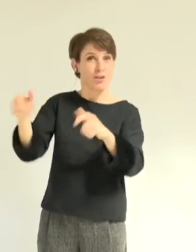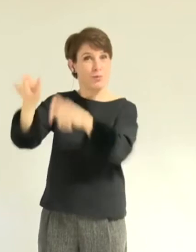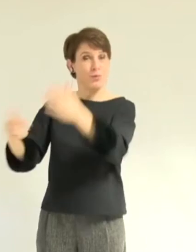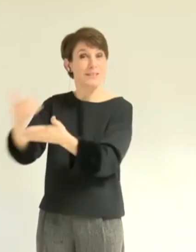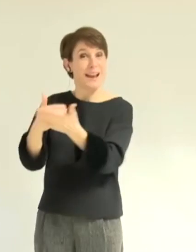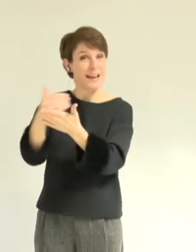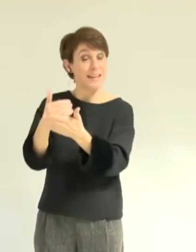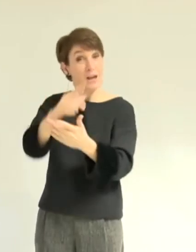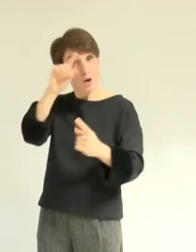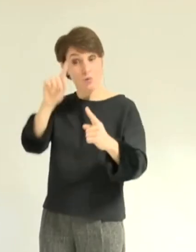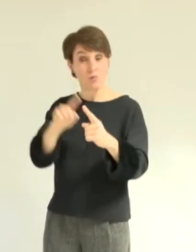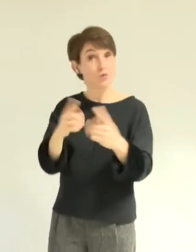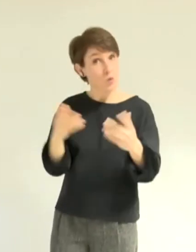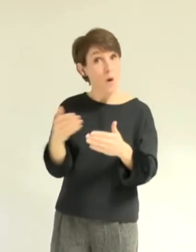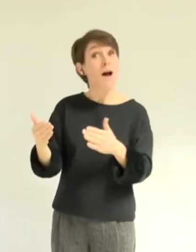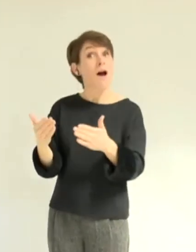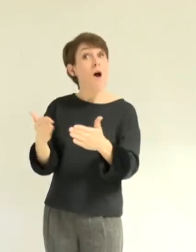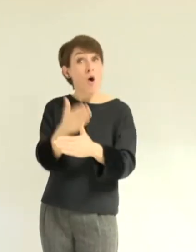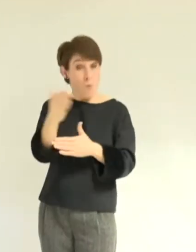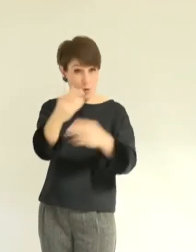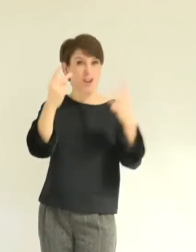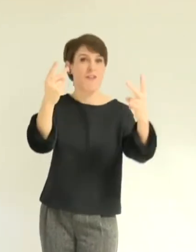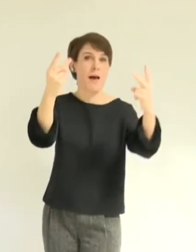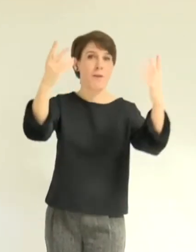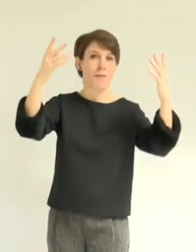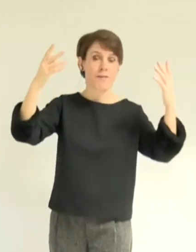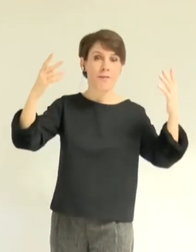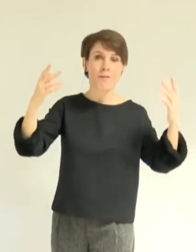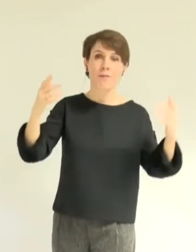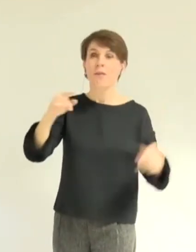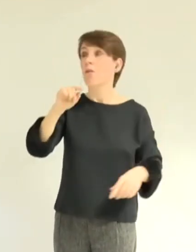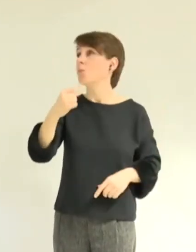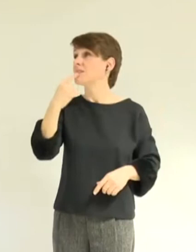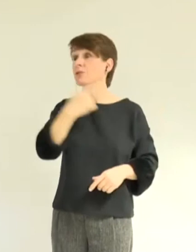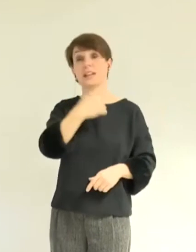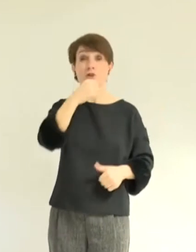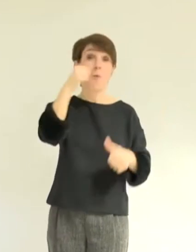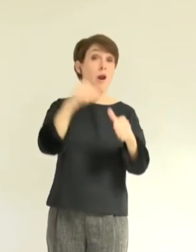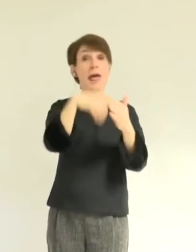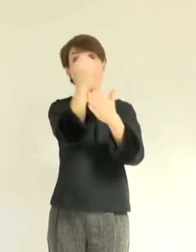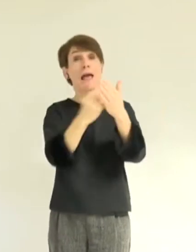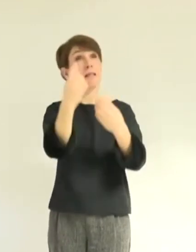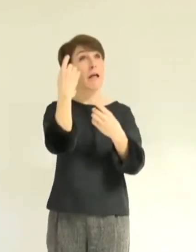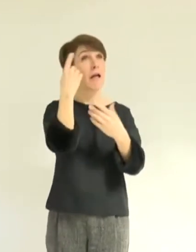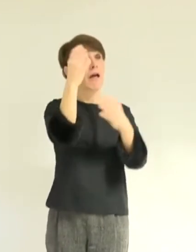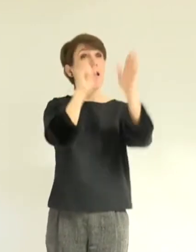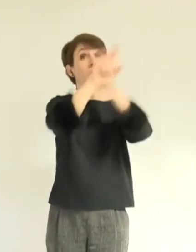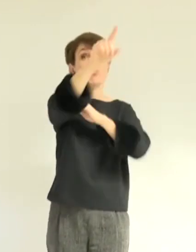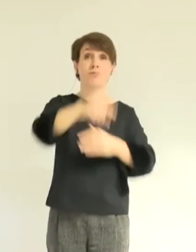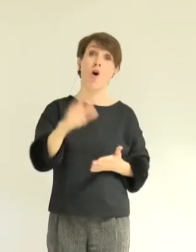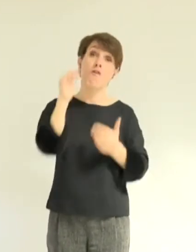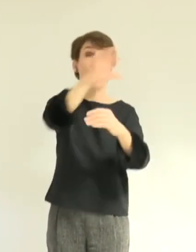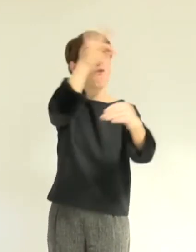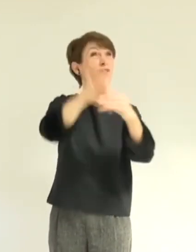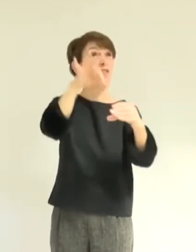permettre que ce projet soit viable. Il ne s'agit pas d'écrire des lettres, de voter des vœux, mais